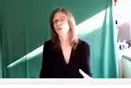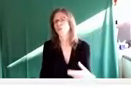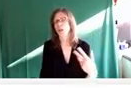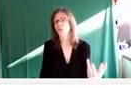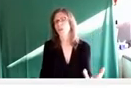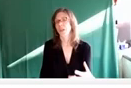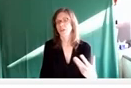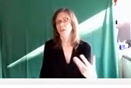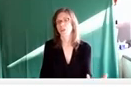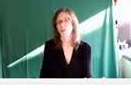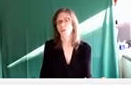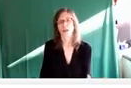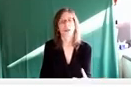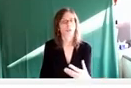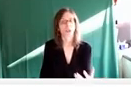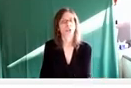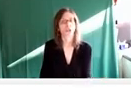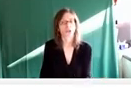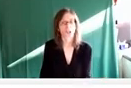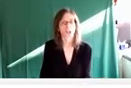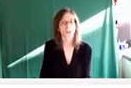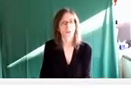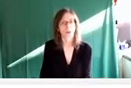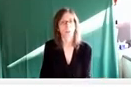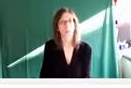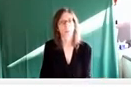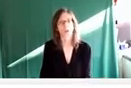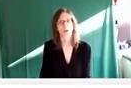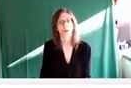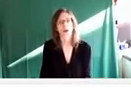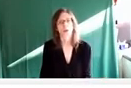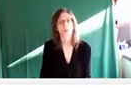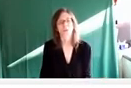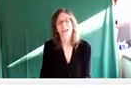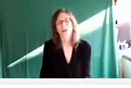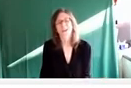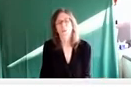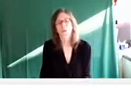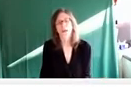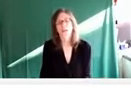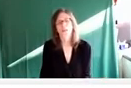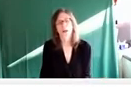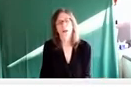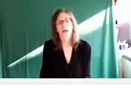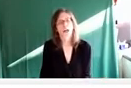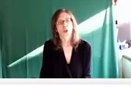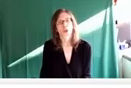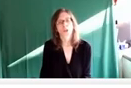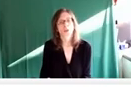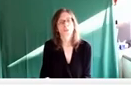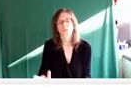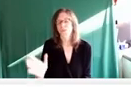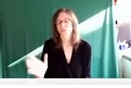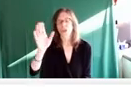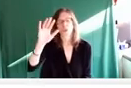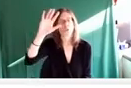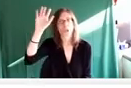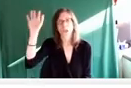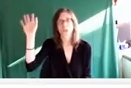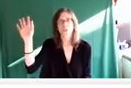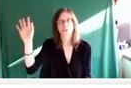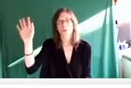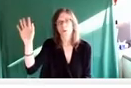les changements, les modifications, la méthodologie, etc. Mais l'important, c'est vraiment, encore là, c'est pas de viser